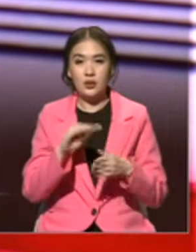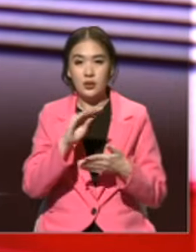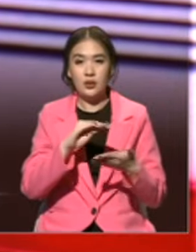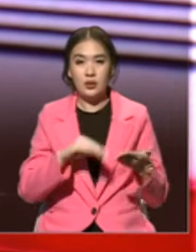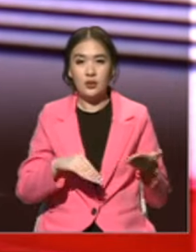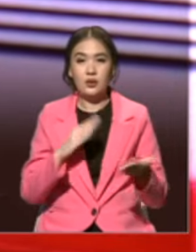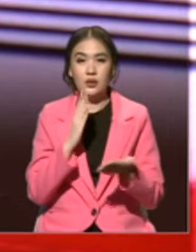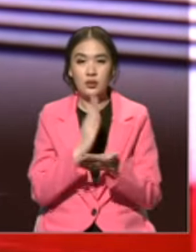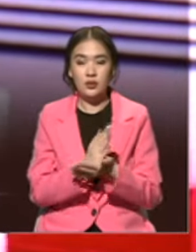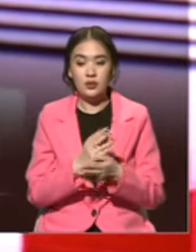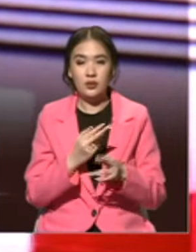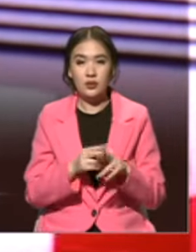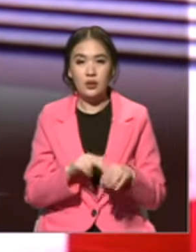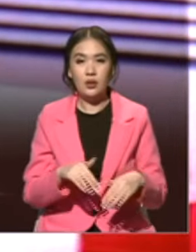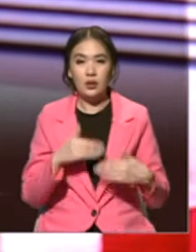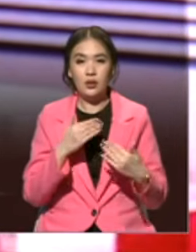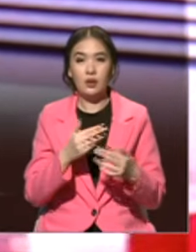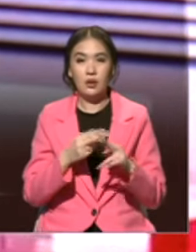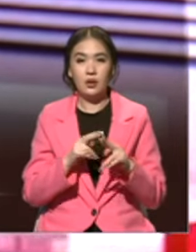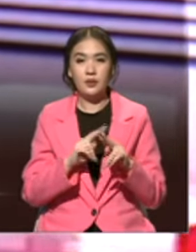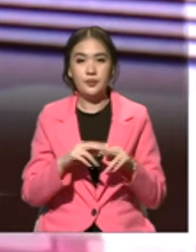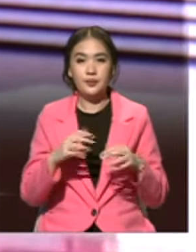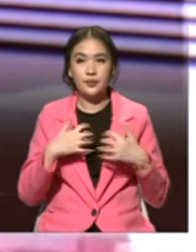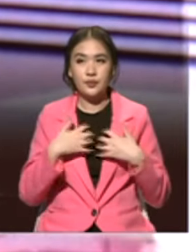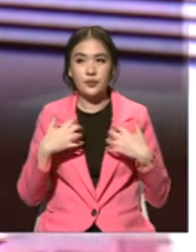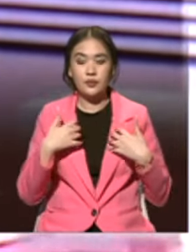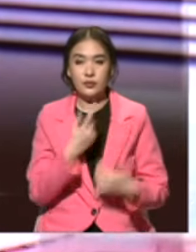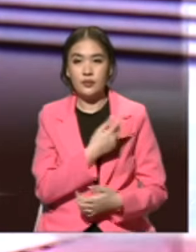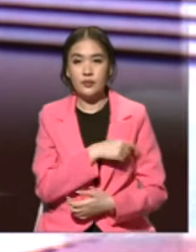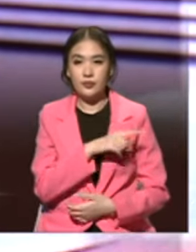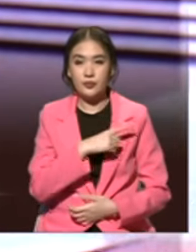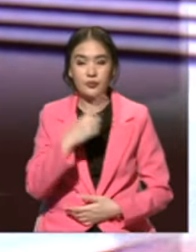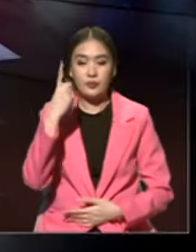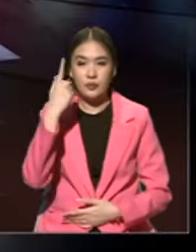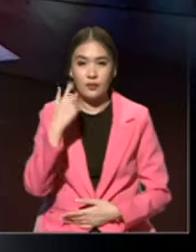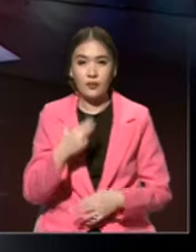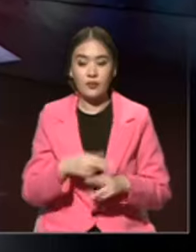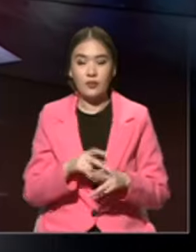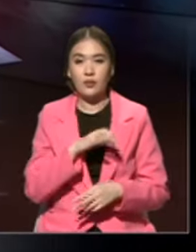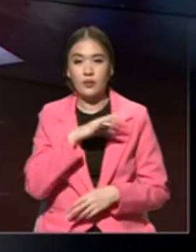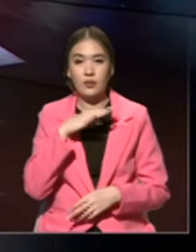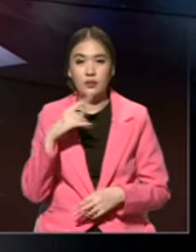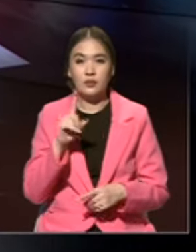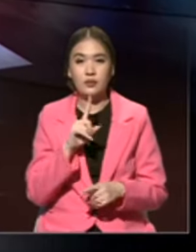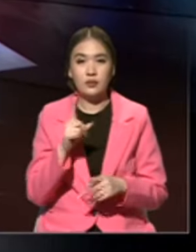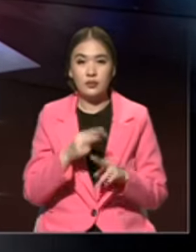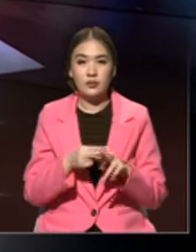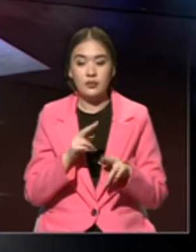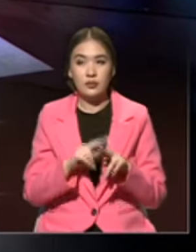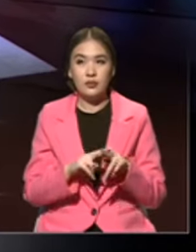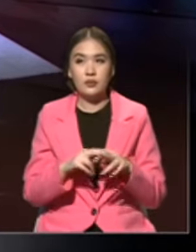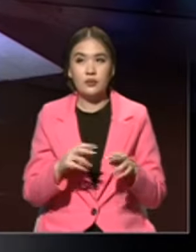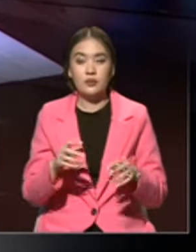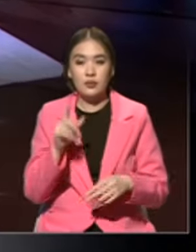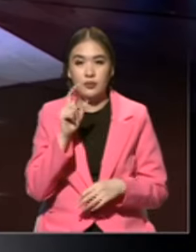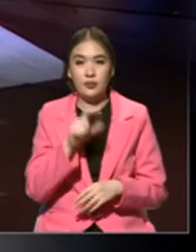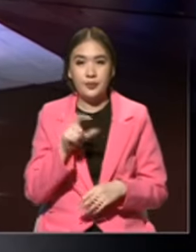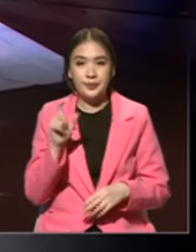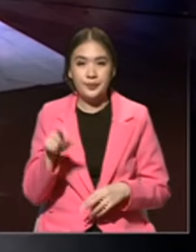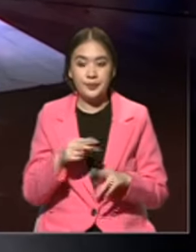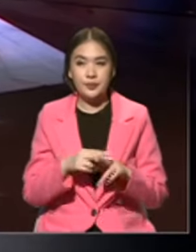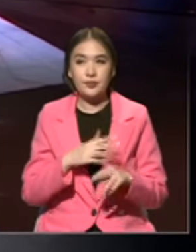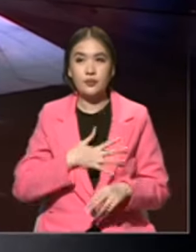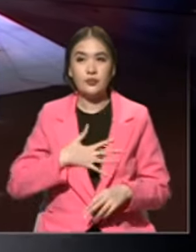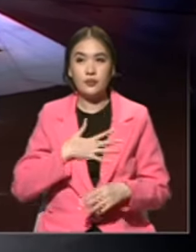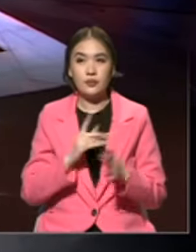берілген, оны мал иелерінің бәрі біледі. Дегенмен енді біз көбінесе ауыл азаматтары болған қазақшылыққа салынып